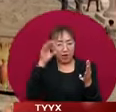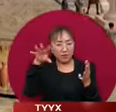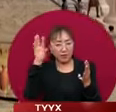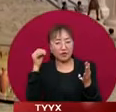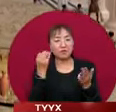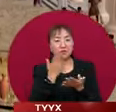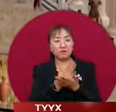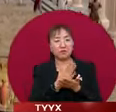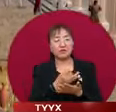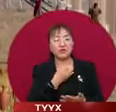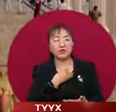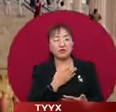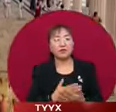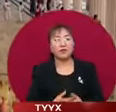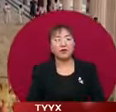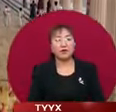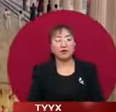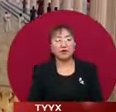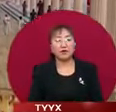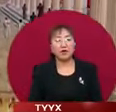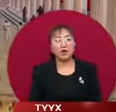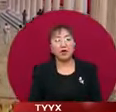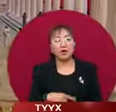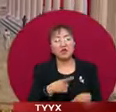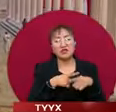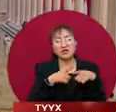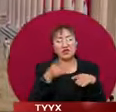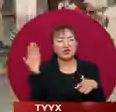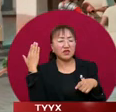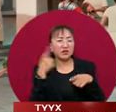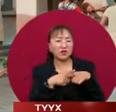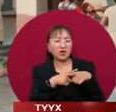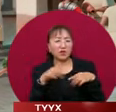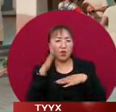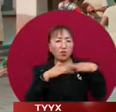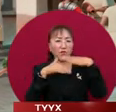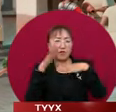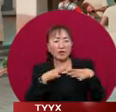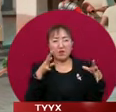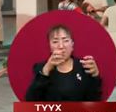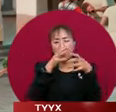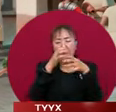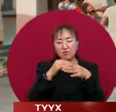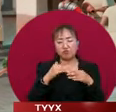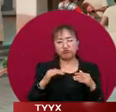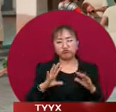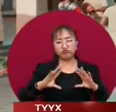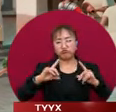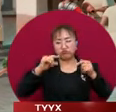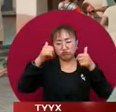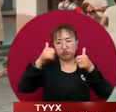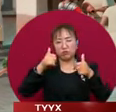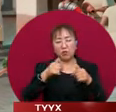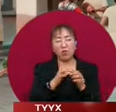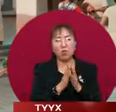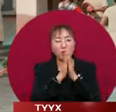нь итгэлтэй байна. Эртний Грект уран барилга, уран баримл өндөр түвшинд хөгжиж тэд бурхтад зориулсан сүм байдаг байжээ.